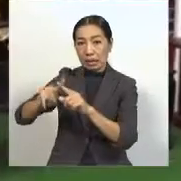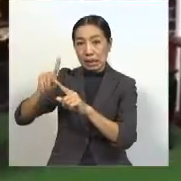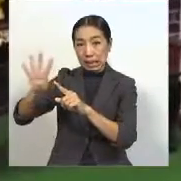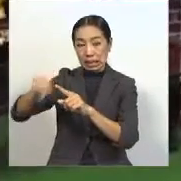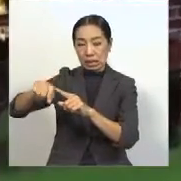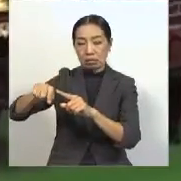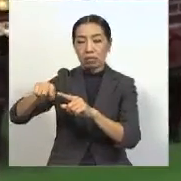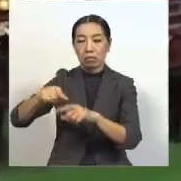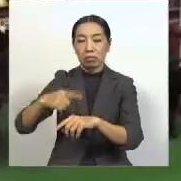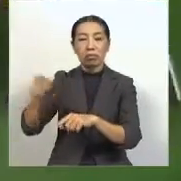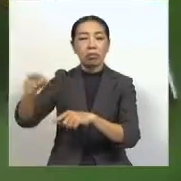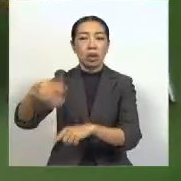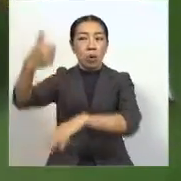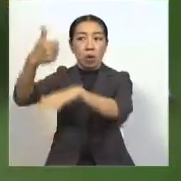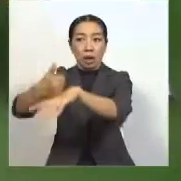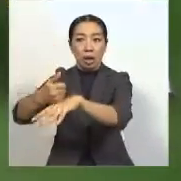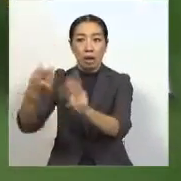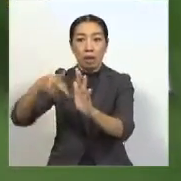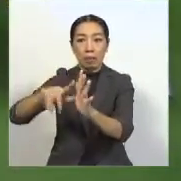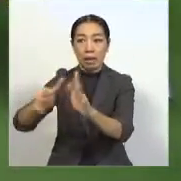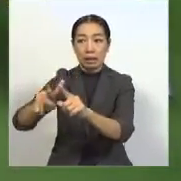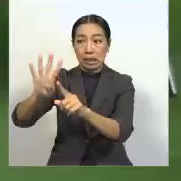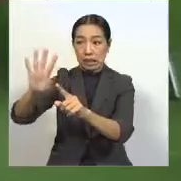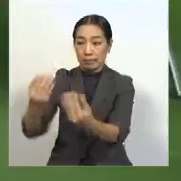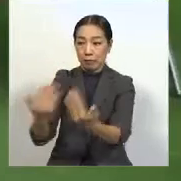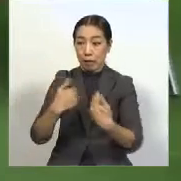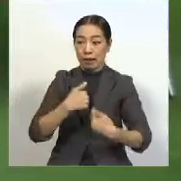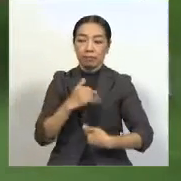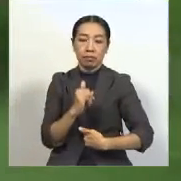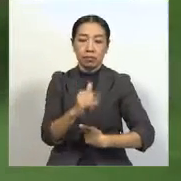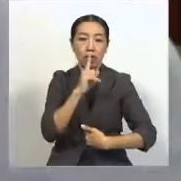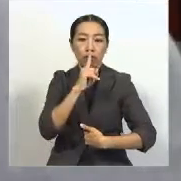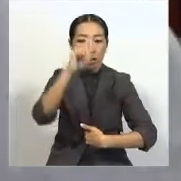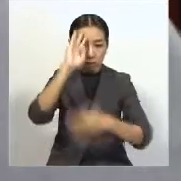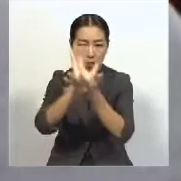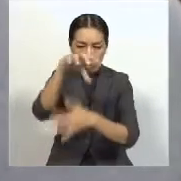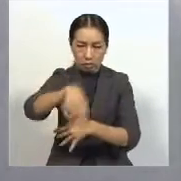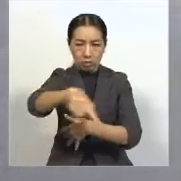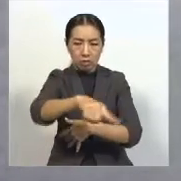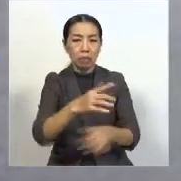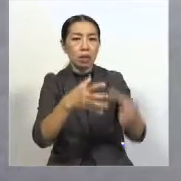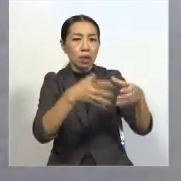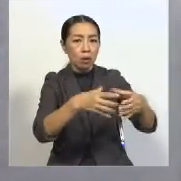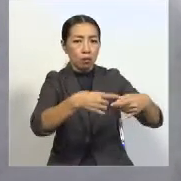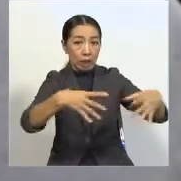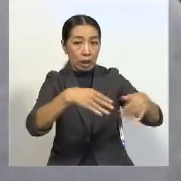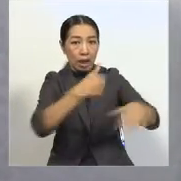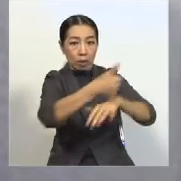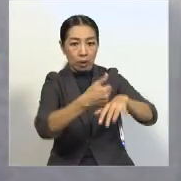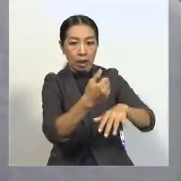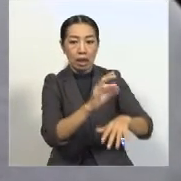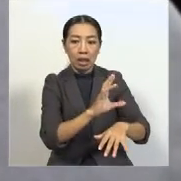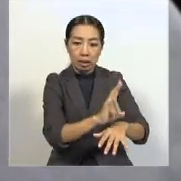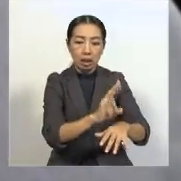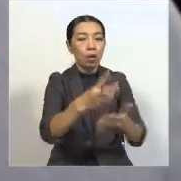าจจากแม่ทัพภาคที่4เข้าแจ้งความดำเนินคดีกับแกนนำพรรคฝ่ายค้านและนักวิชาการรวม12คนอาทินายสม